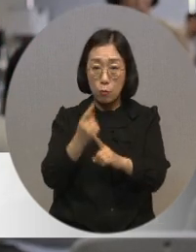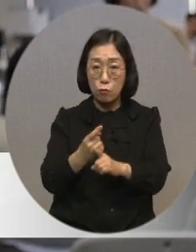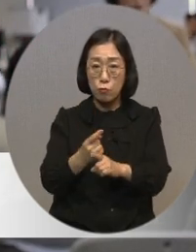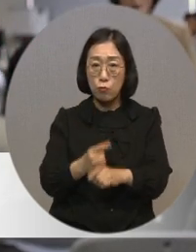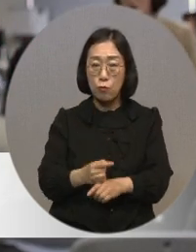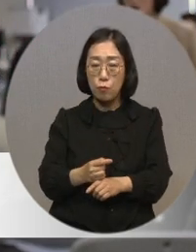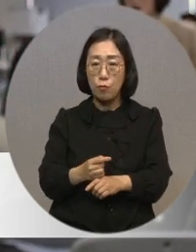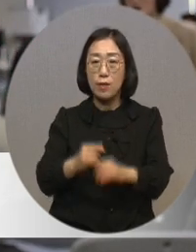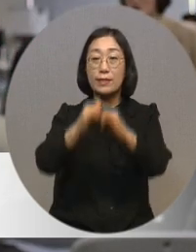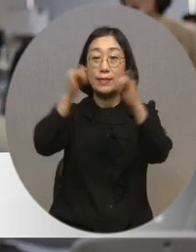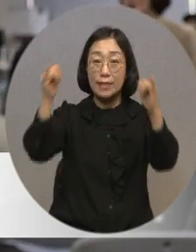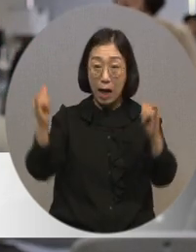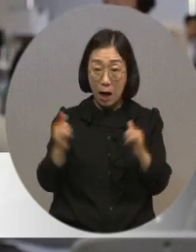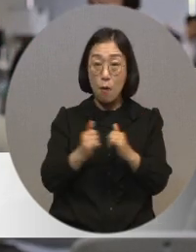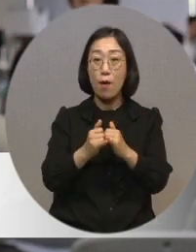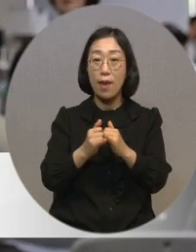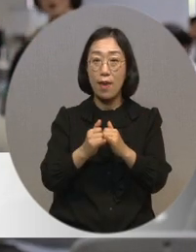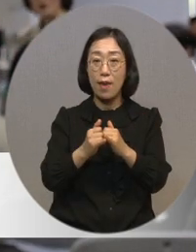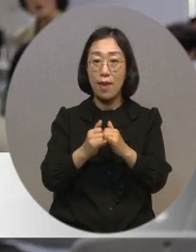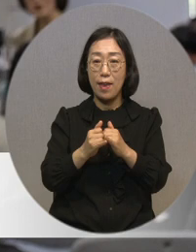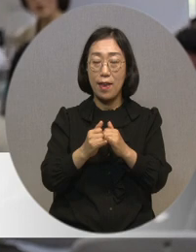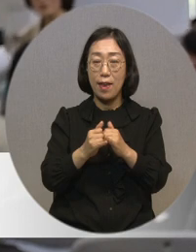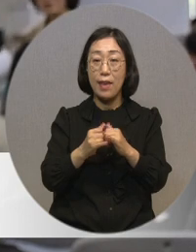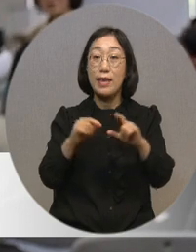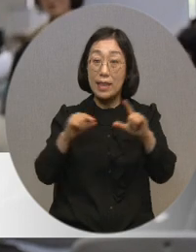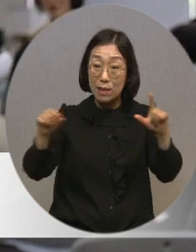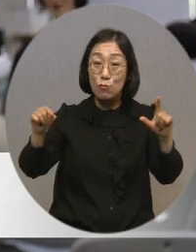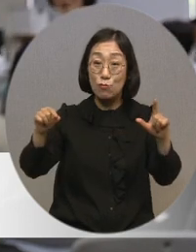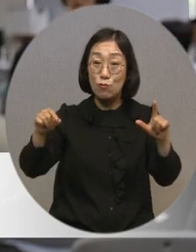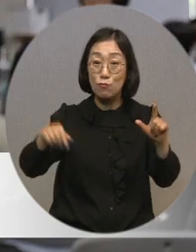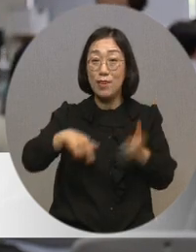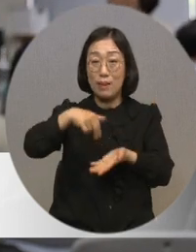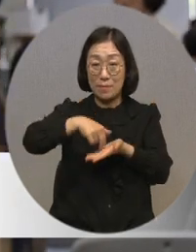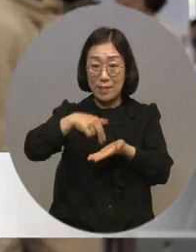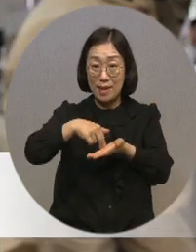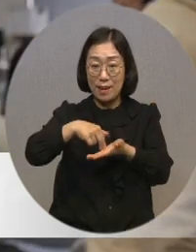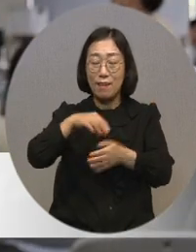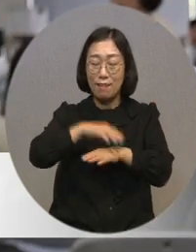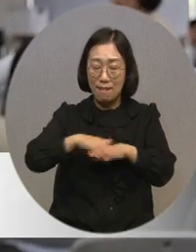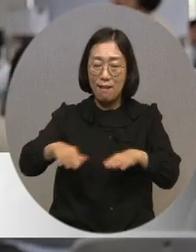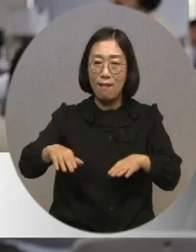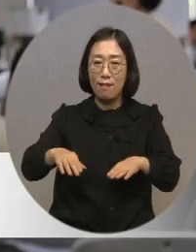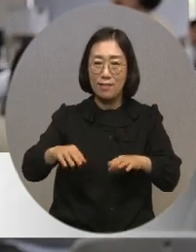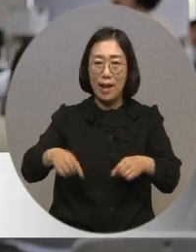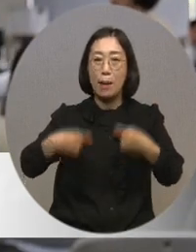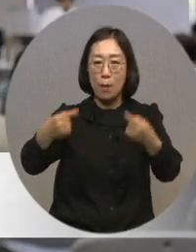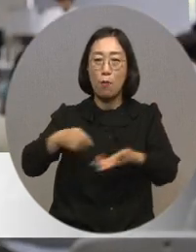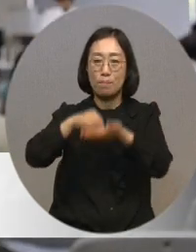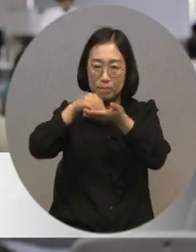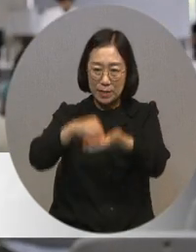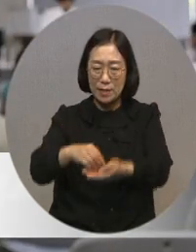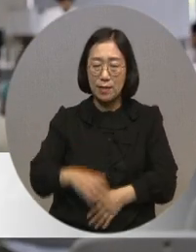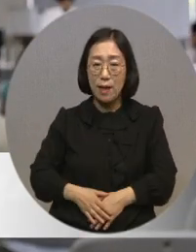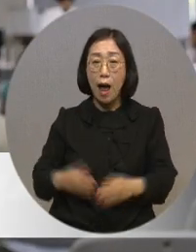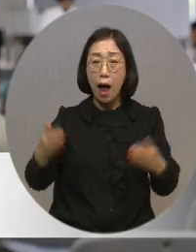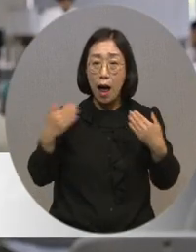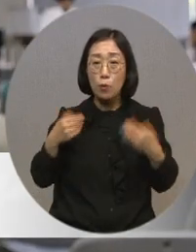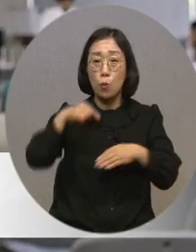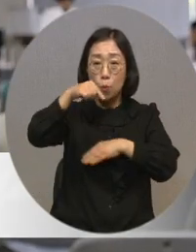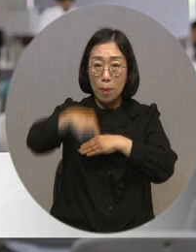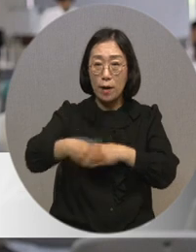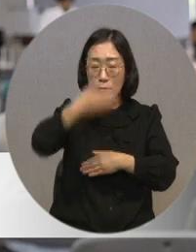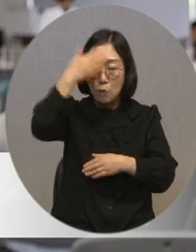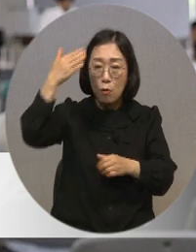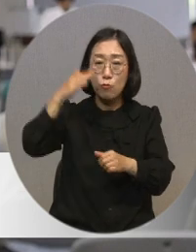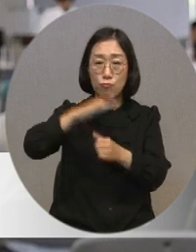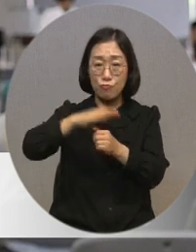이제 사회로서, 사회 구성원으로서 함께하는 자리라고 해서 참여하게 되었습니다. 사실 학교 밖